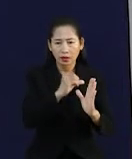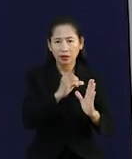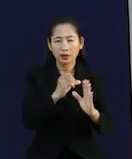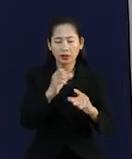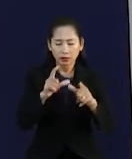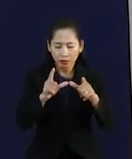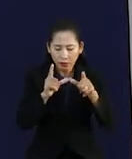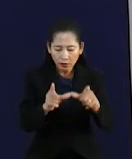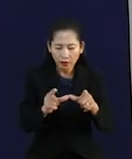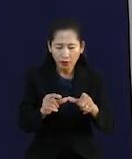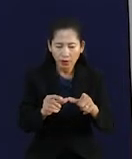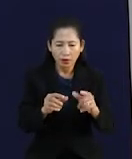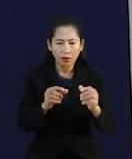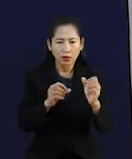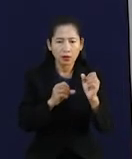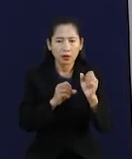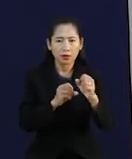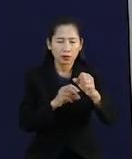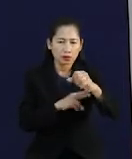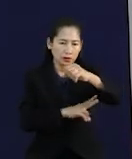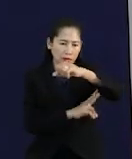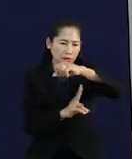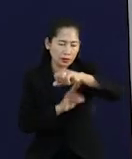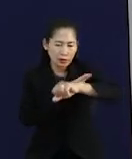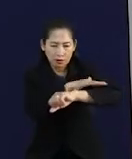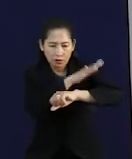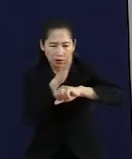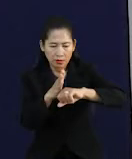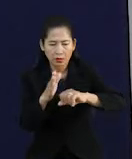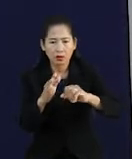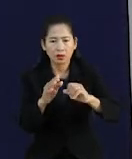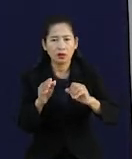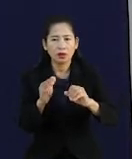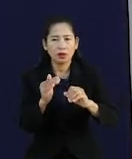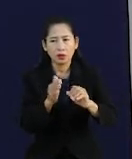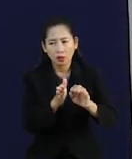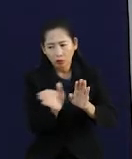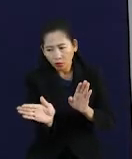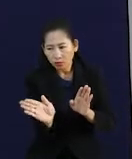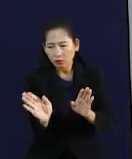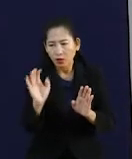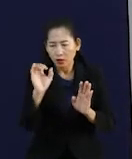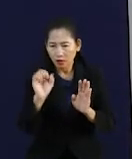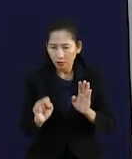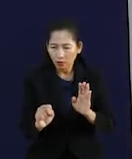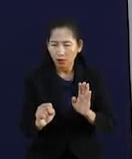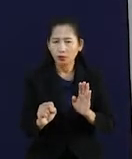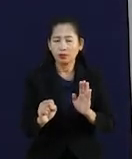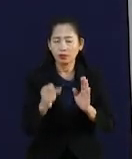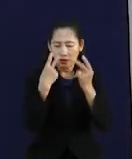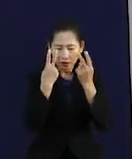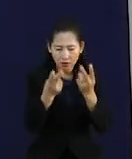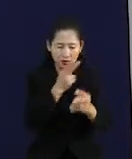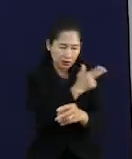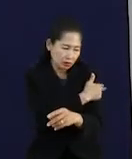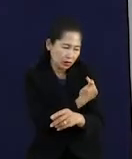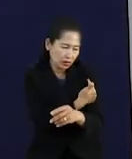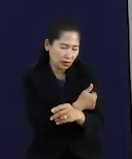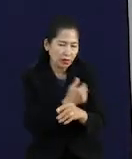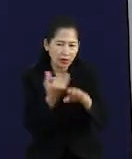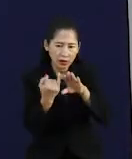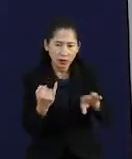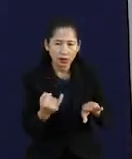Đòi thuất đồng nào hô stop ông ba xạ đỡ. Hai bắt mân tư khẳng thấp bông, bắt cho khổ, cứ tư khẳng thấp bông. Chà dương khơi mân tì bẹt cổ mà